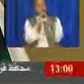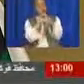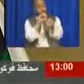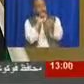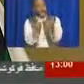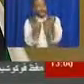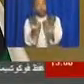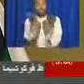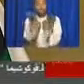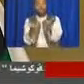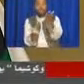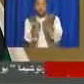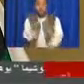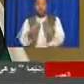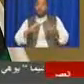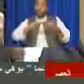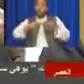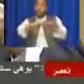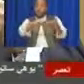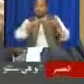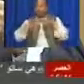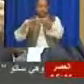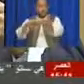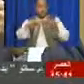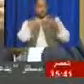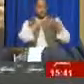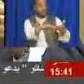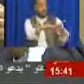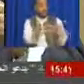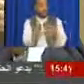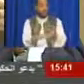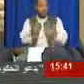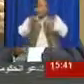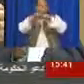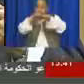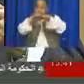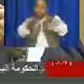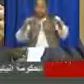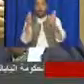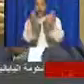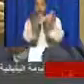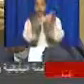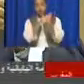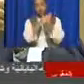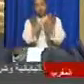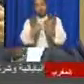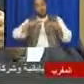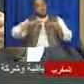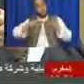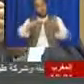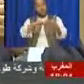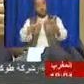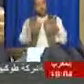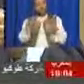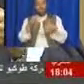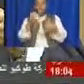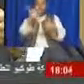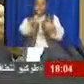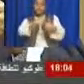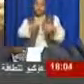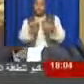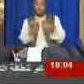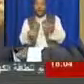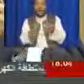حسابه وان تضع ميزانيه لهذا وان تلبيهم حاجاتهم وان تقيمهم في اماكن لائقه بالسكن الى ان تقام